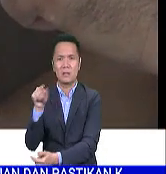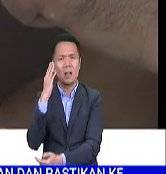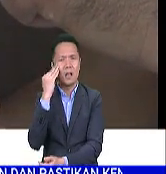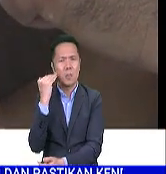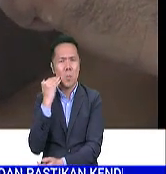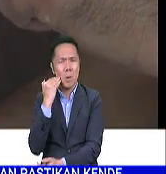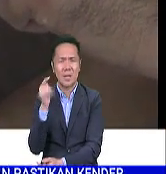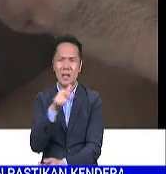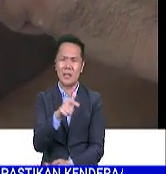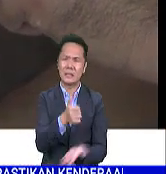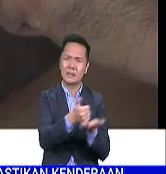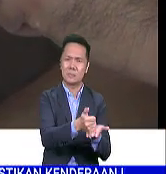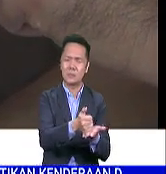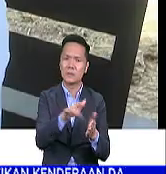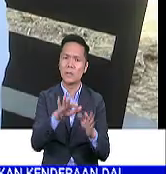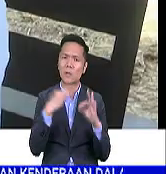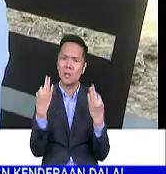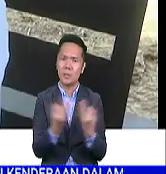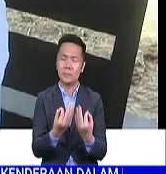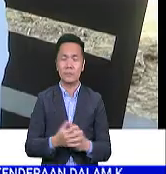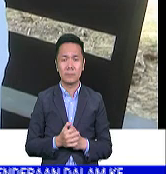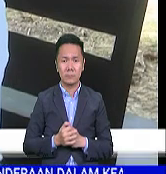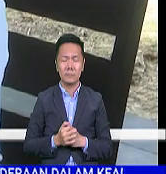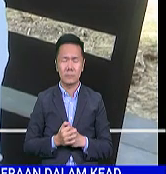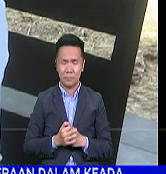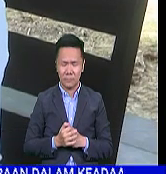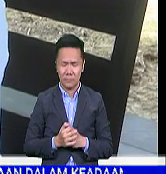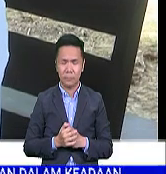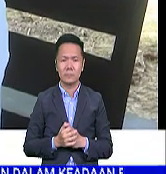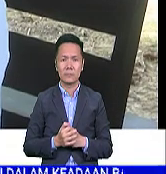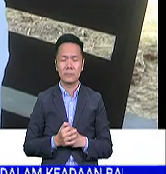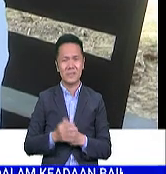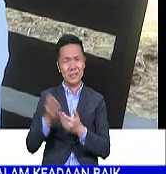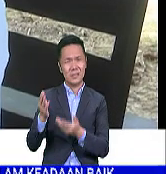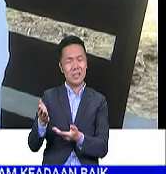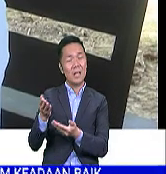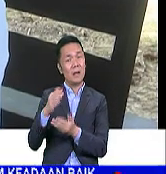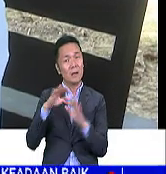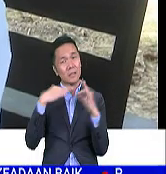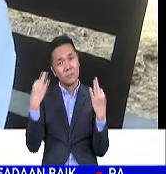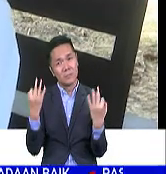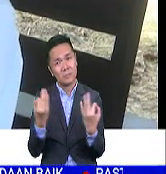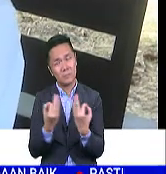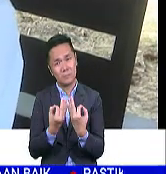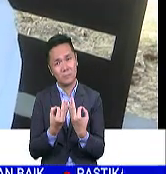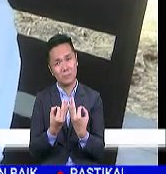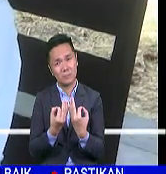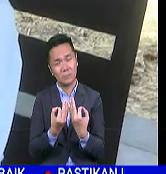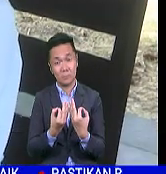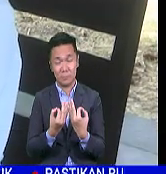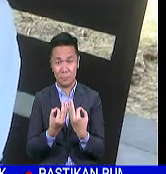beban keluarganya. Jadi keluarga ini, kerisauan keluarga,